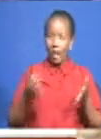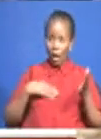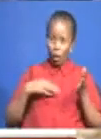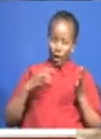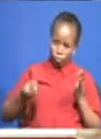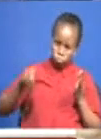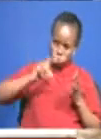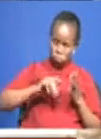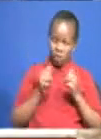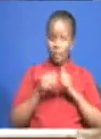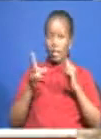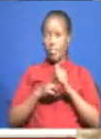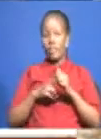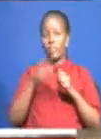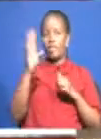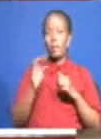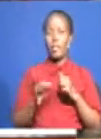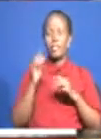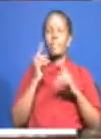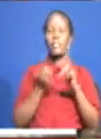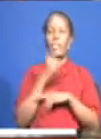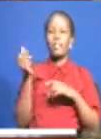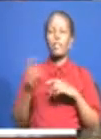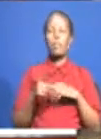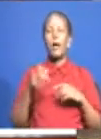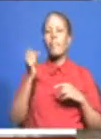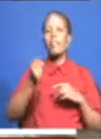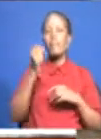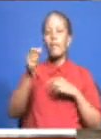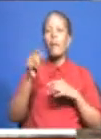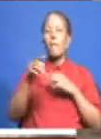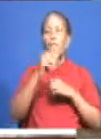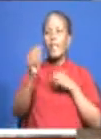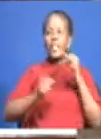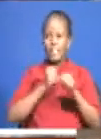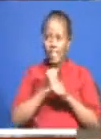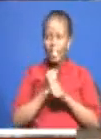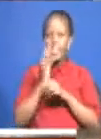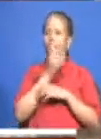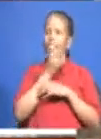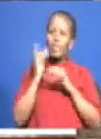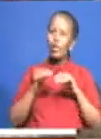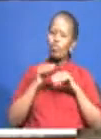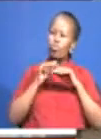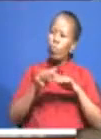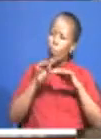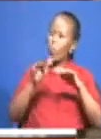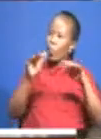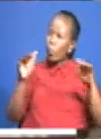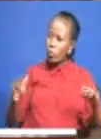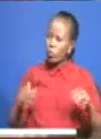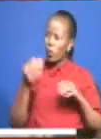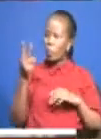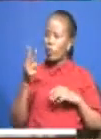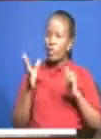17 kuanzia mwezi Mei mwaka huu. Ukame unaendelea kuzidi na kaunti 29 zimeathirika pakubwa. Hali